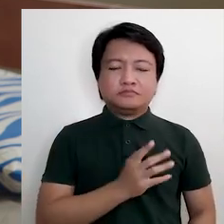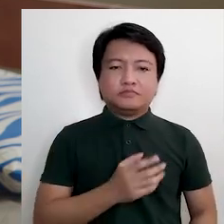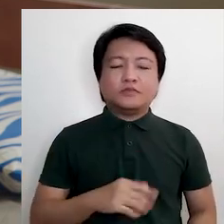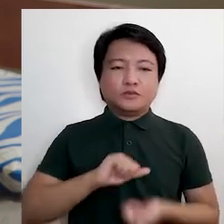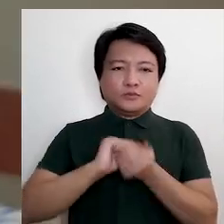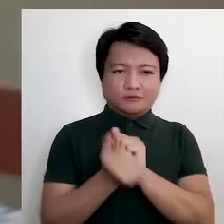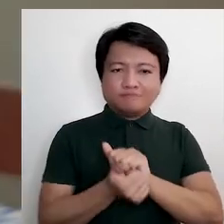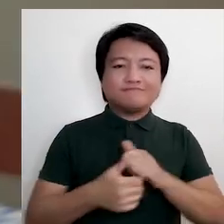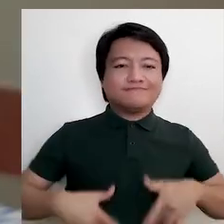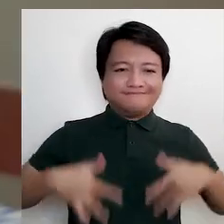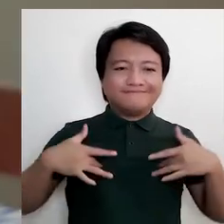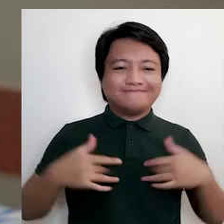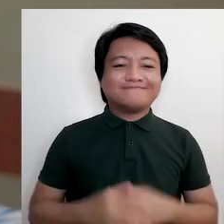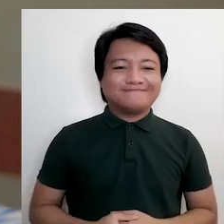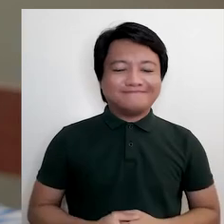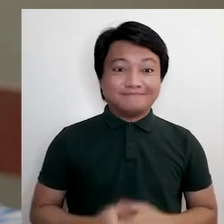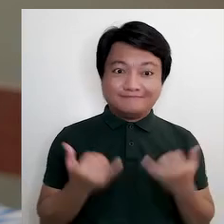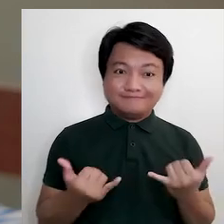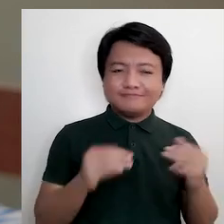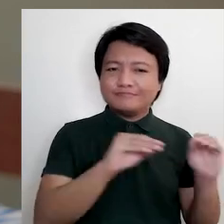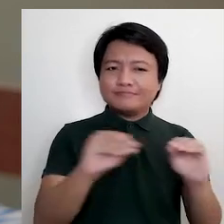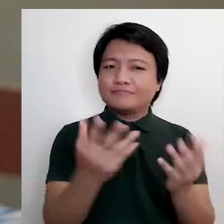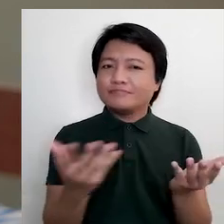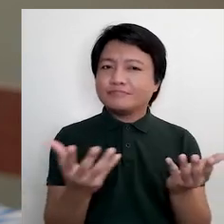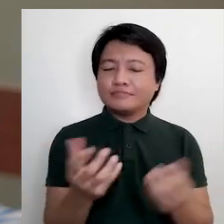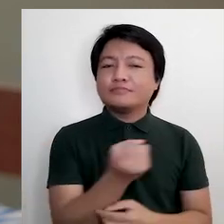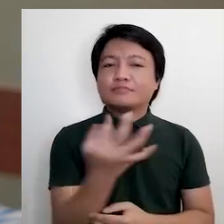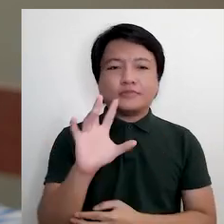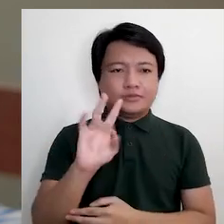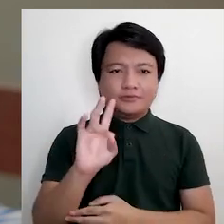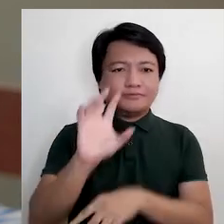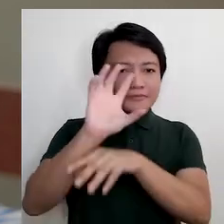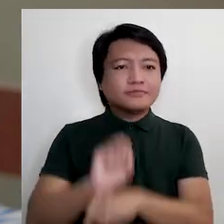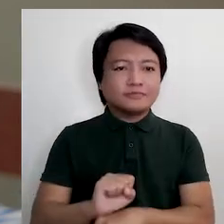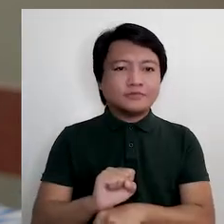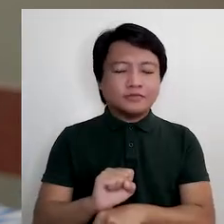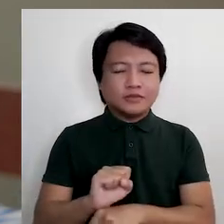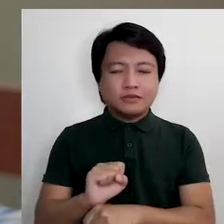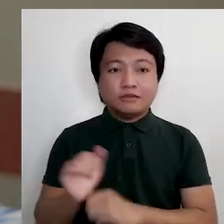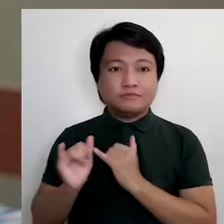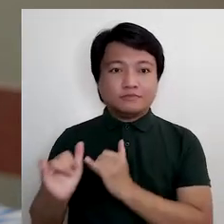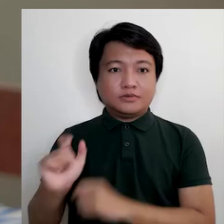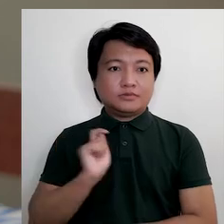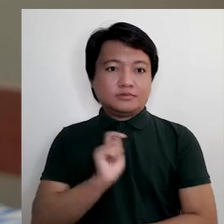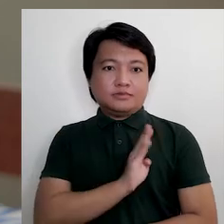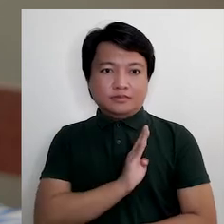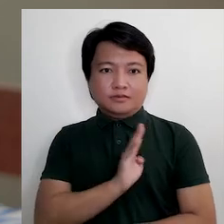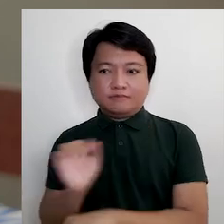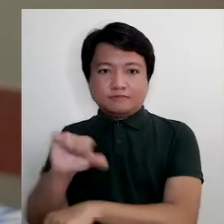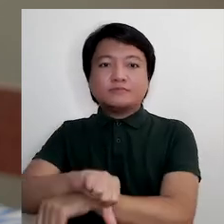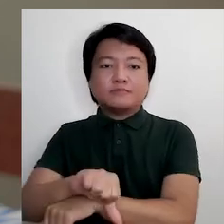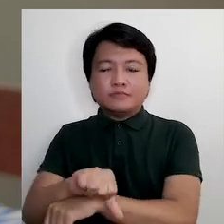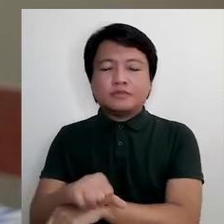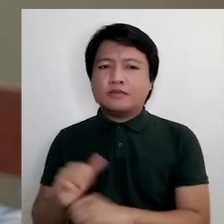ang aking buhay. Pero ngayon, ituturo ko sa inyo ang 7 healthy habits na ginagawa ko at ng mga kasama kong TB survivor para